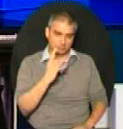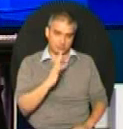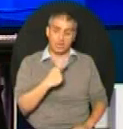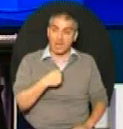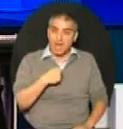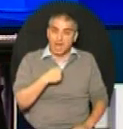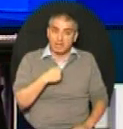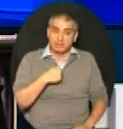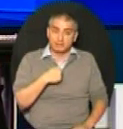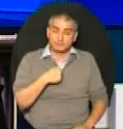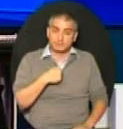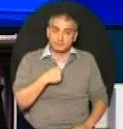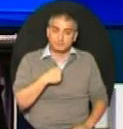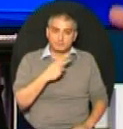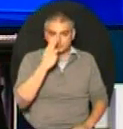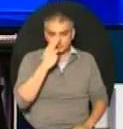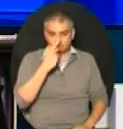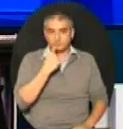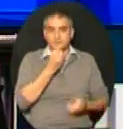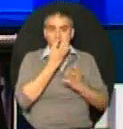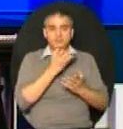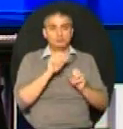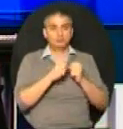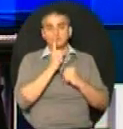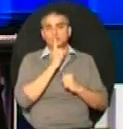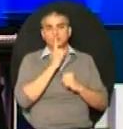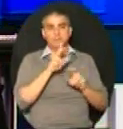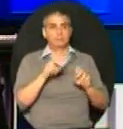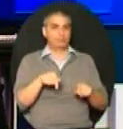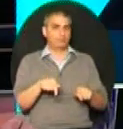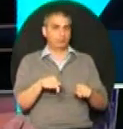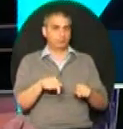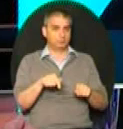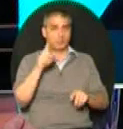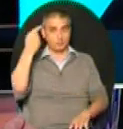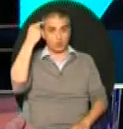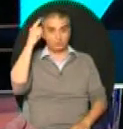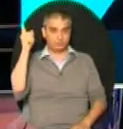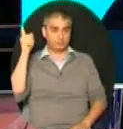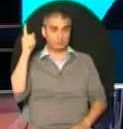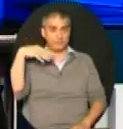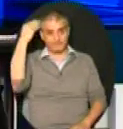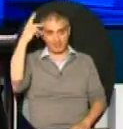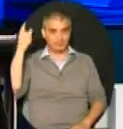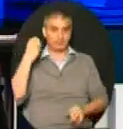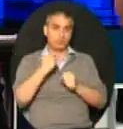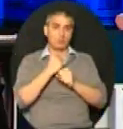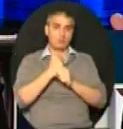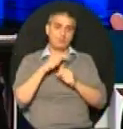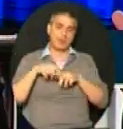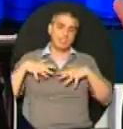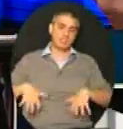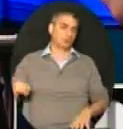אני מנסה אולי להעביר מסר לשוברים שתיקה בהזדמנות הזו. הם חושבים שהפלסטינים פועלים